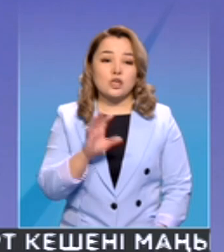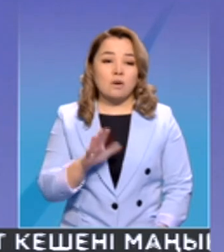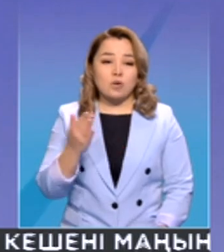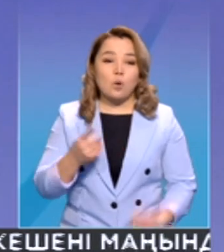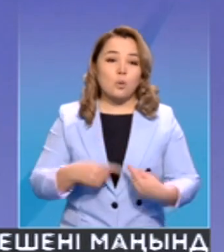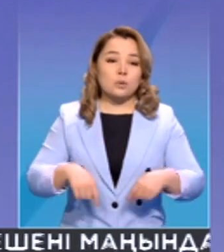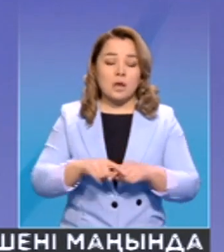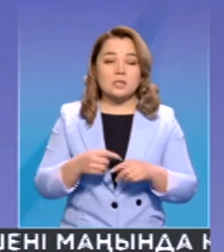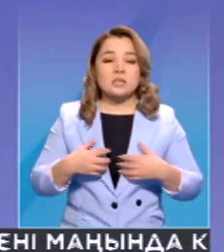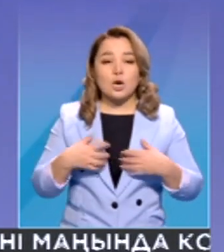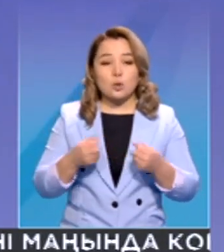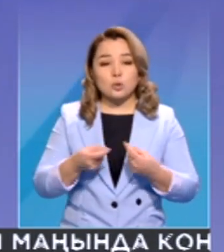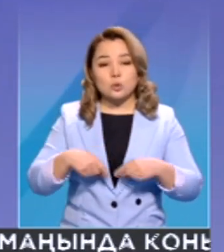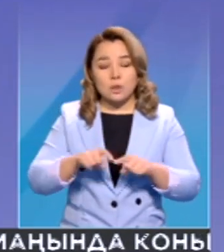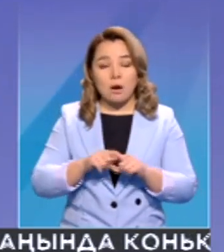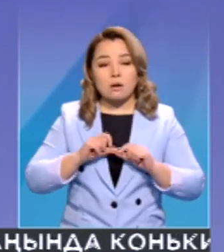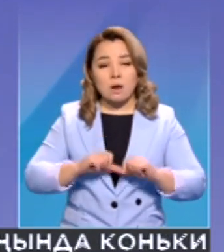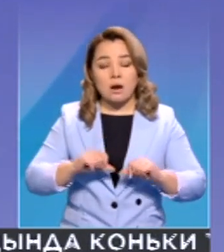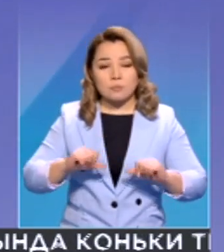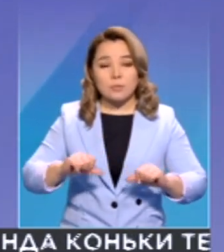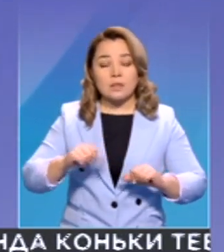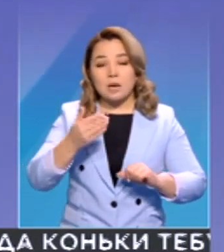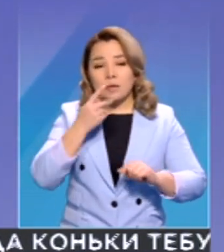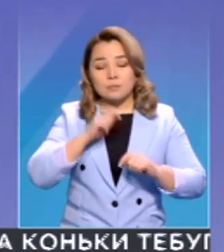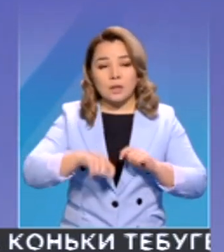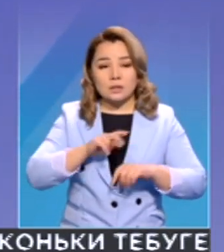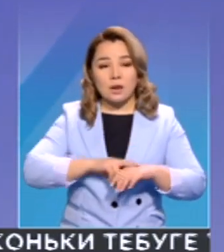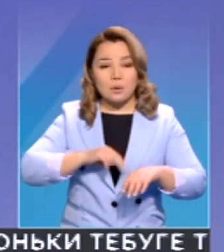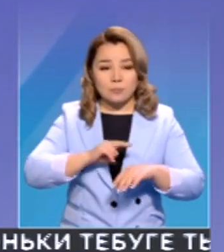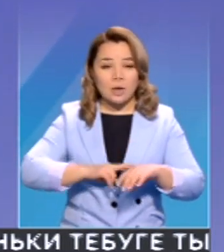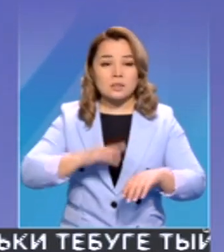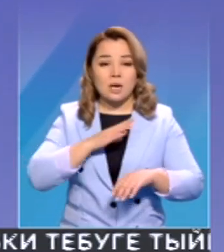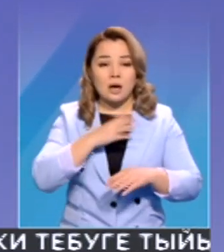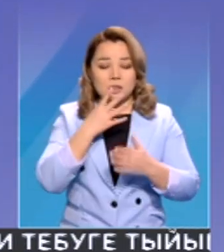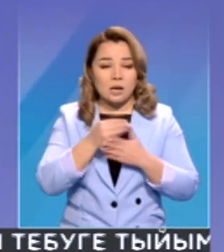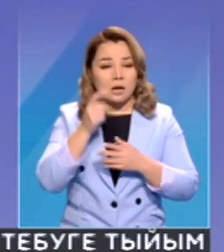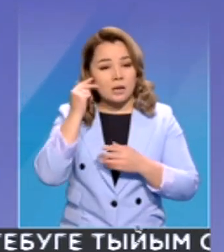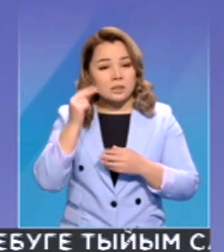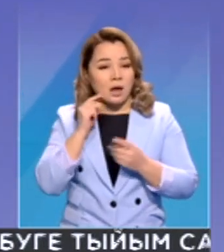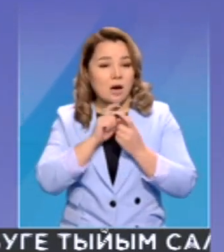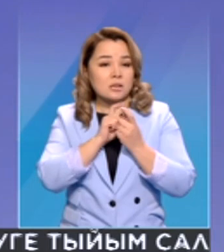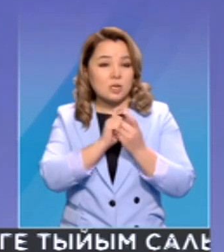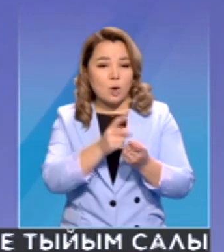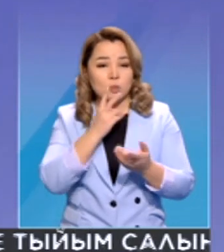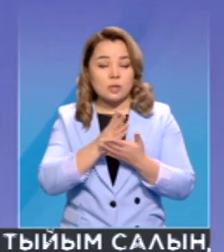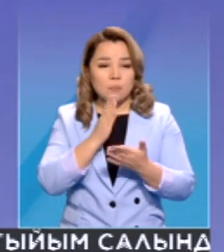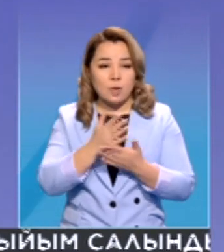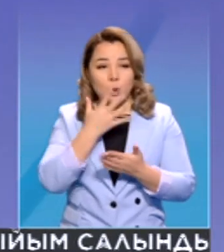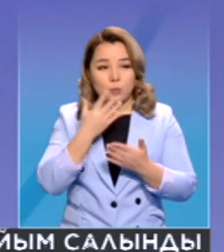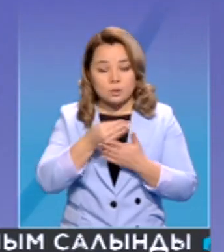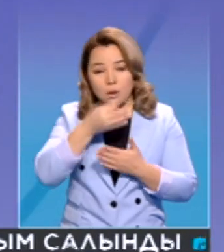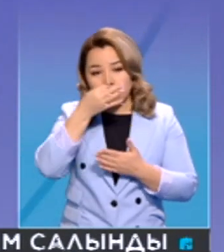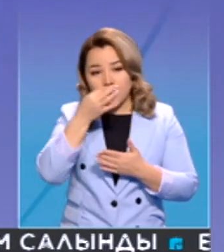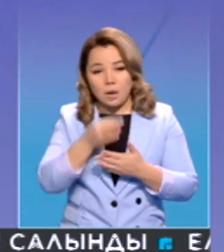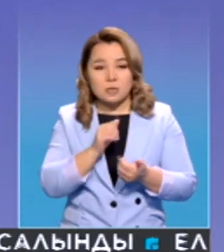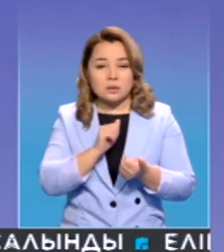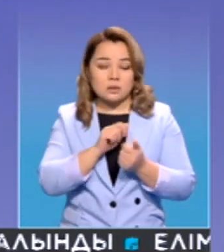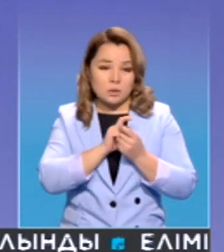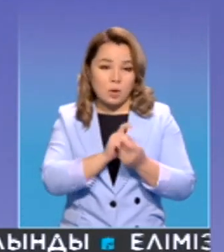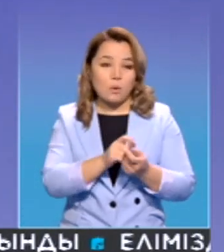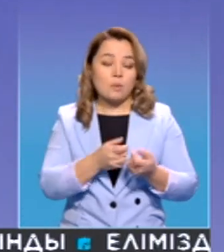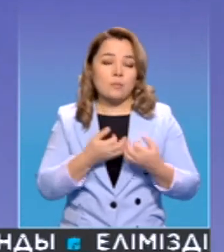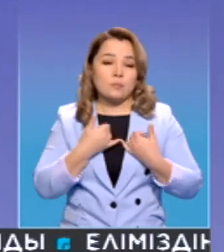Еуроодақтың денсаулық сақтау жөніндегі комиссары Кириакидис Қытай билігіне індетпен күресте Еуроодақ өз тәжірибесімен бөлісуге және